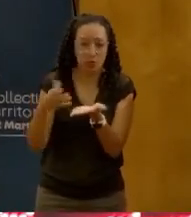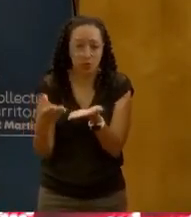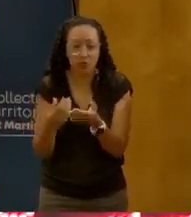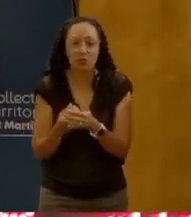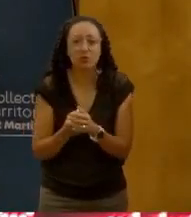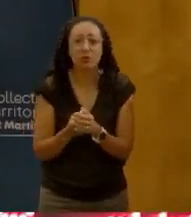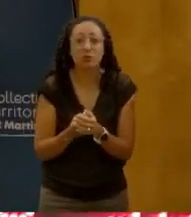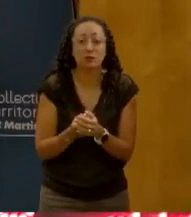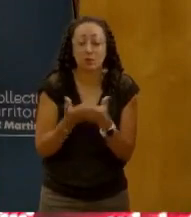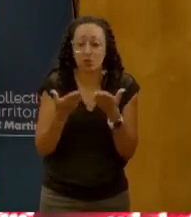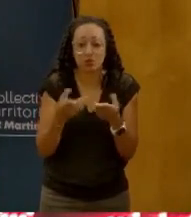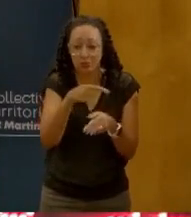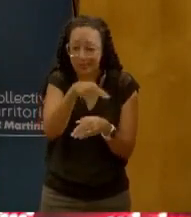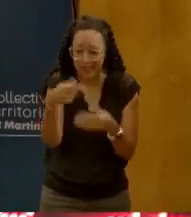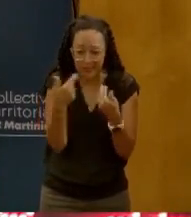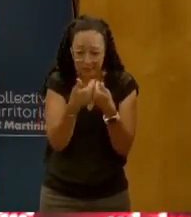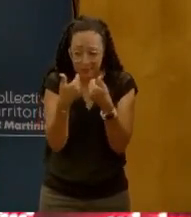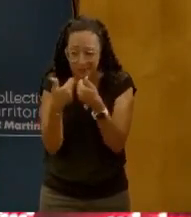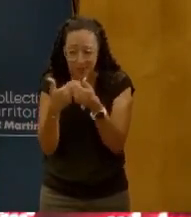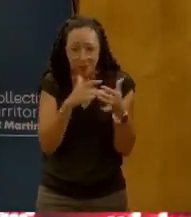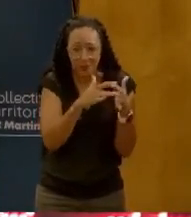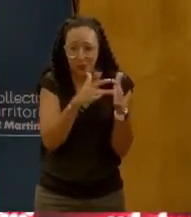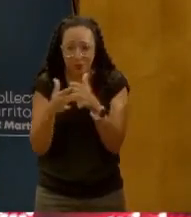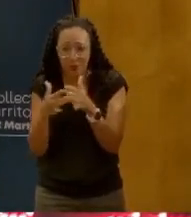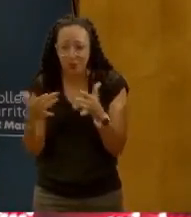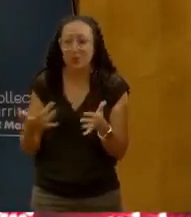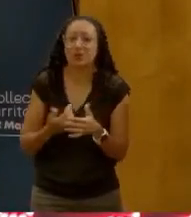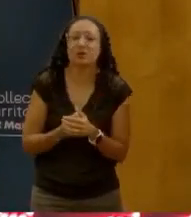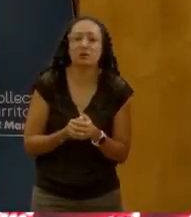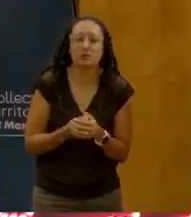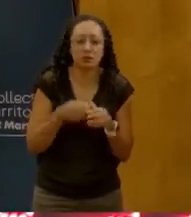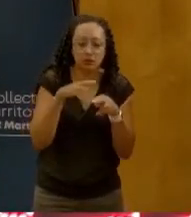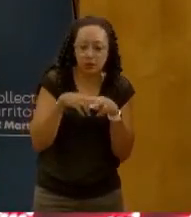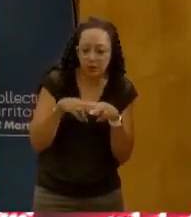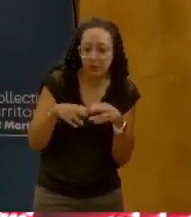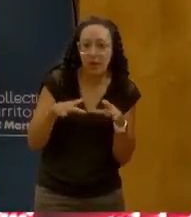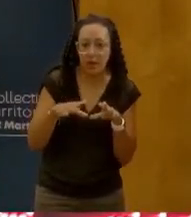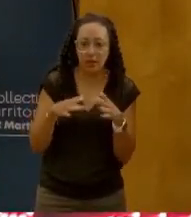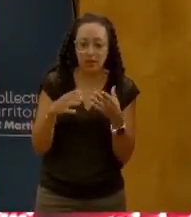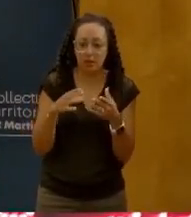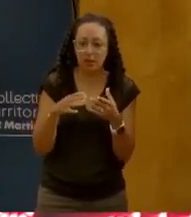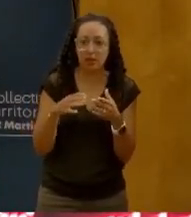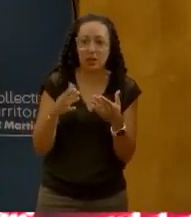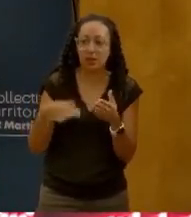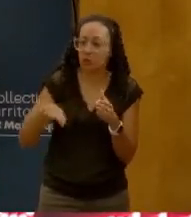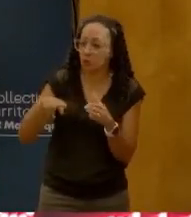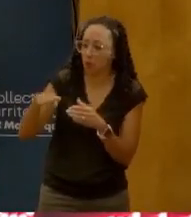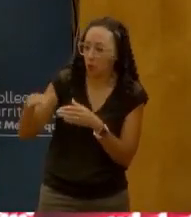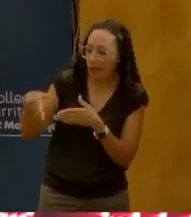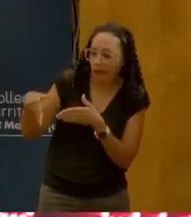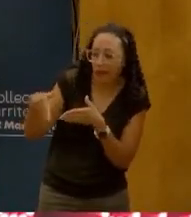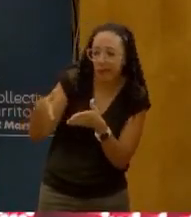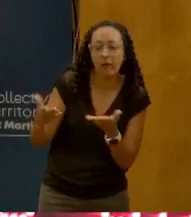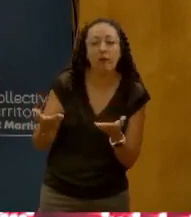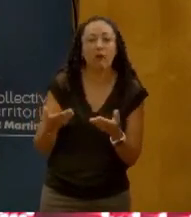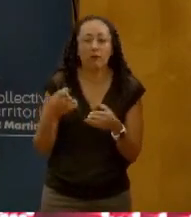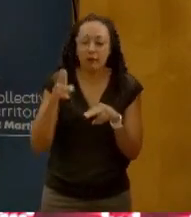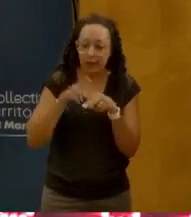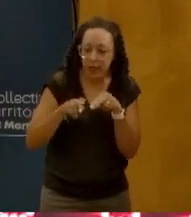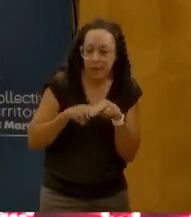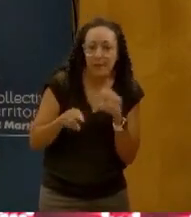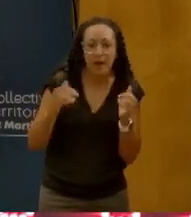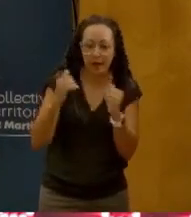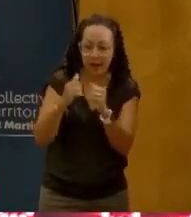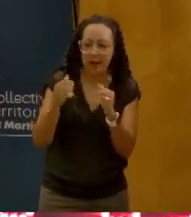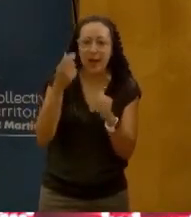demande tout, y compris en même temps de réparer la totalité des trottoirs martiniquais, y compris de réparer les